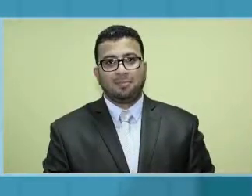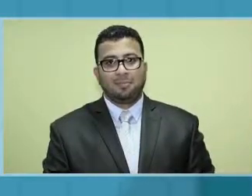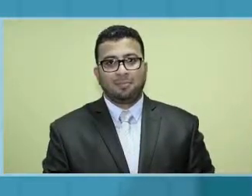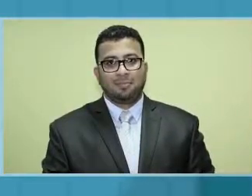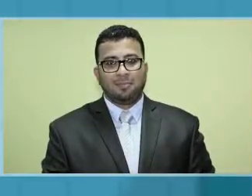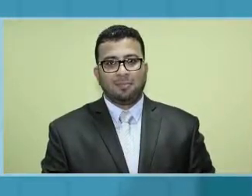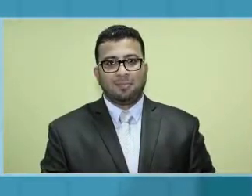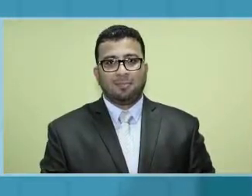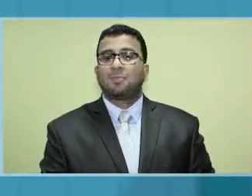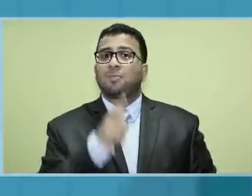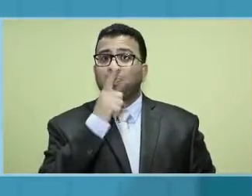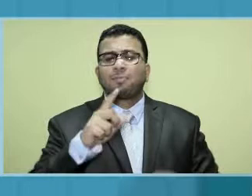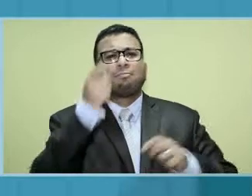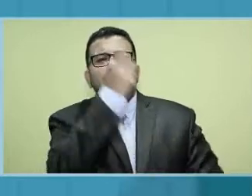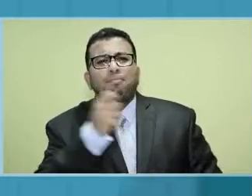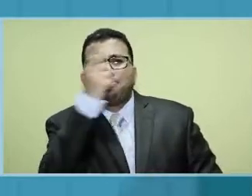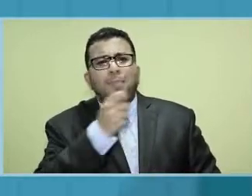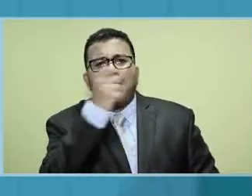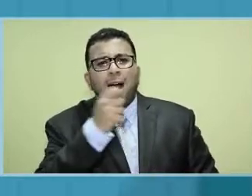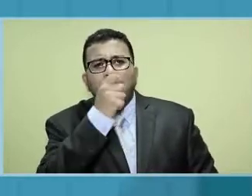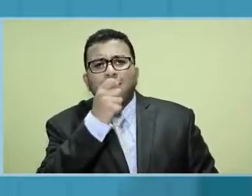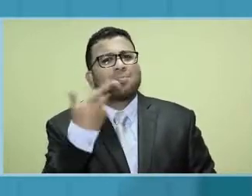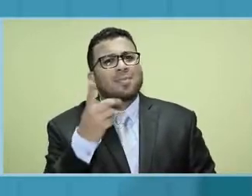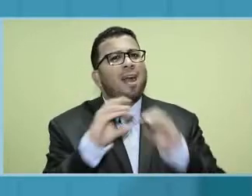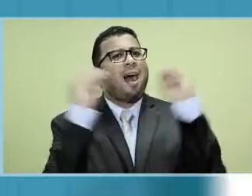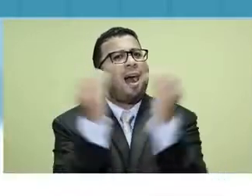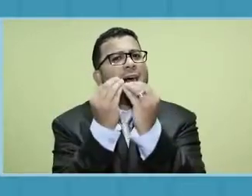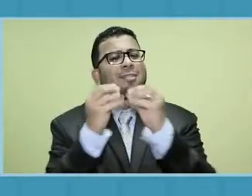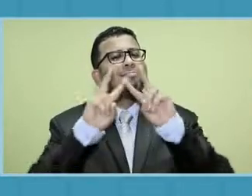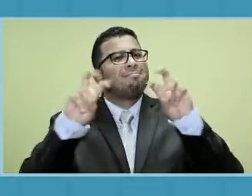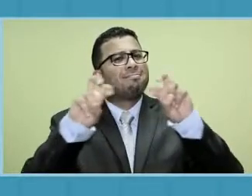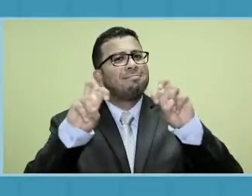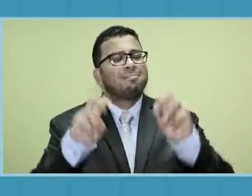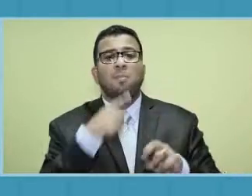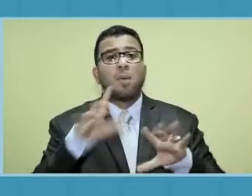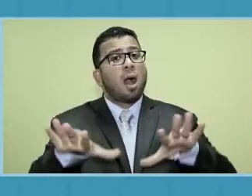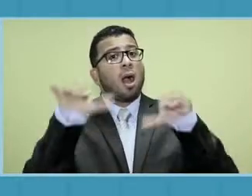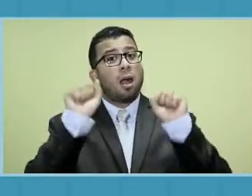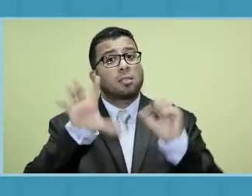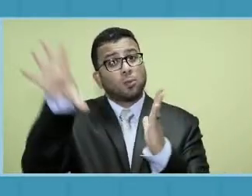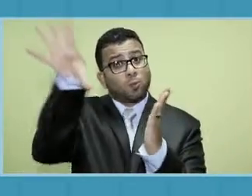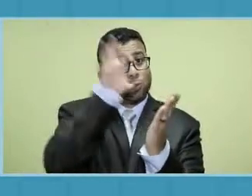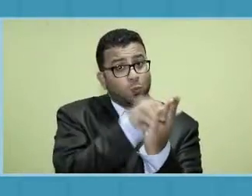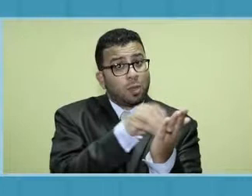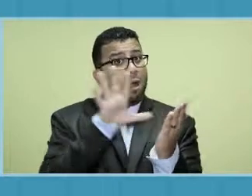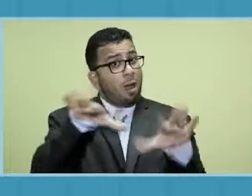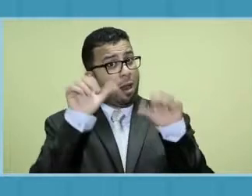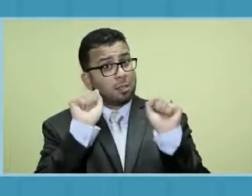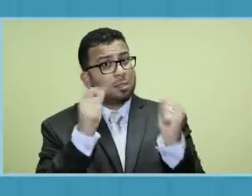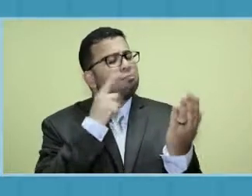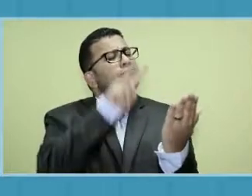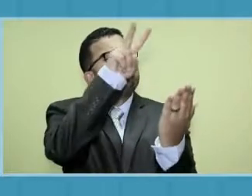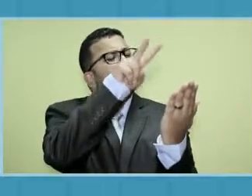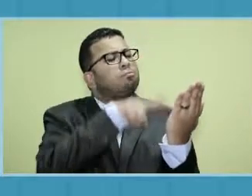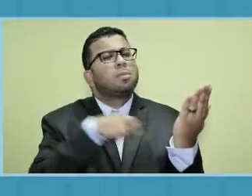وويندوز فون، وقم بالبحث عن سكا UAE. بعد الانتهاء من تحميل التطبيق ومن على الصفحة